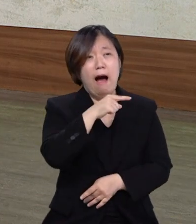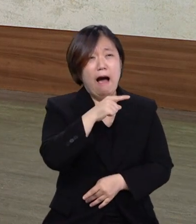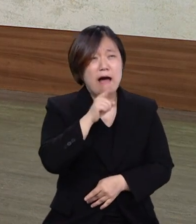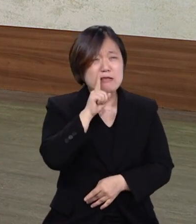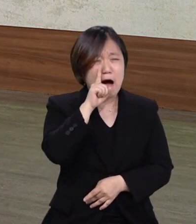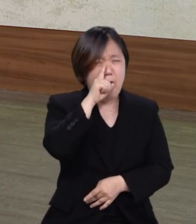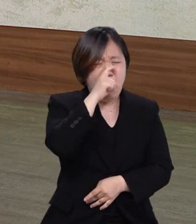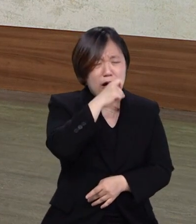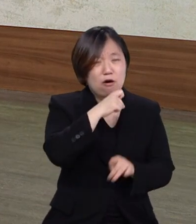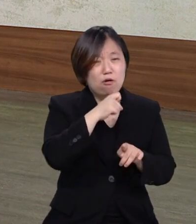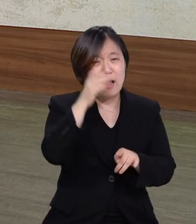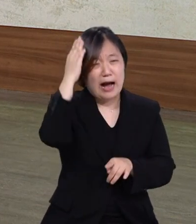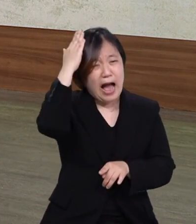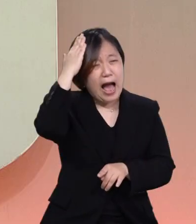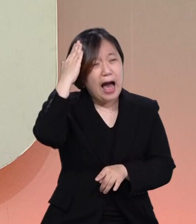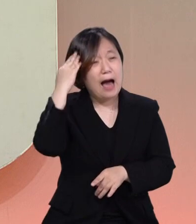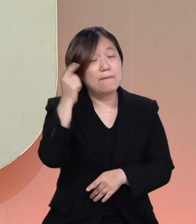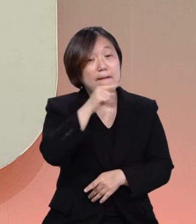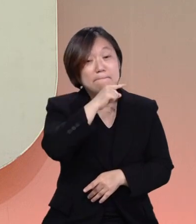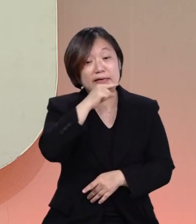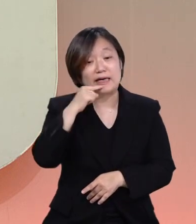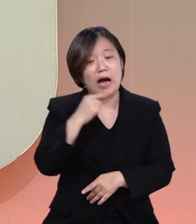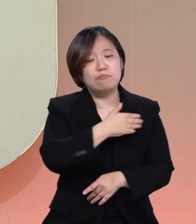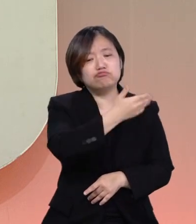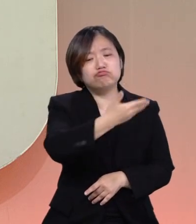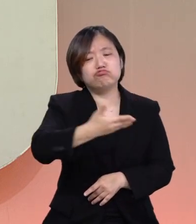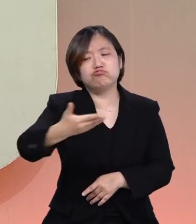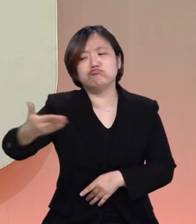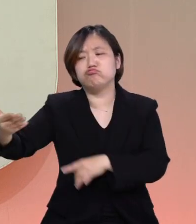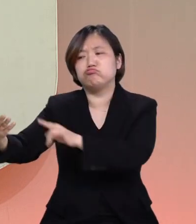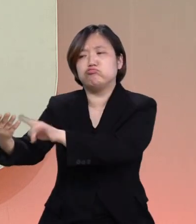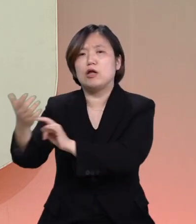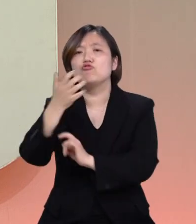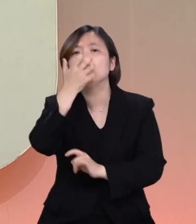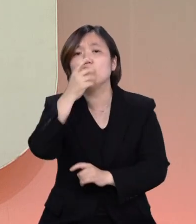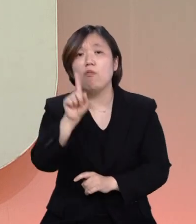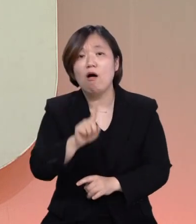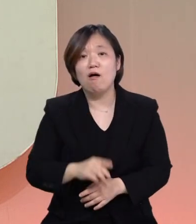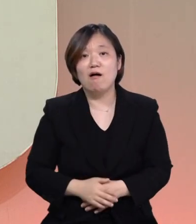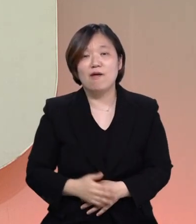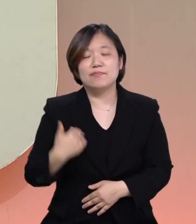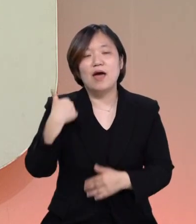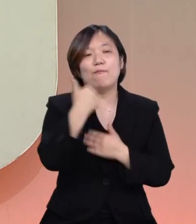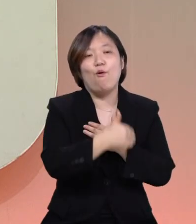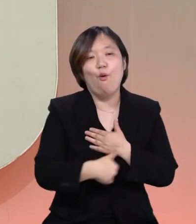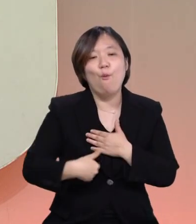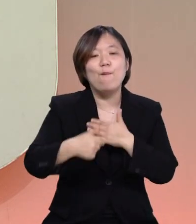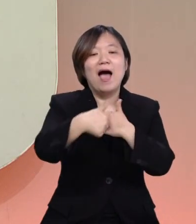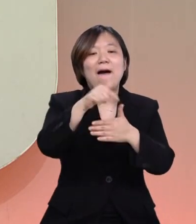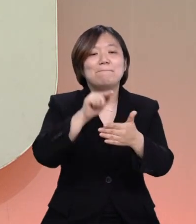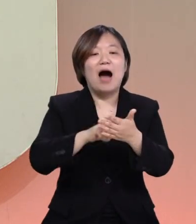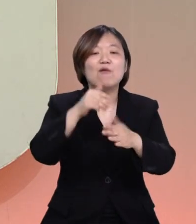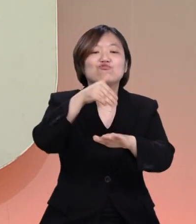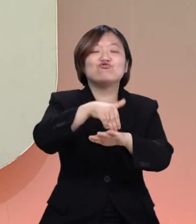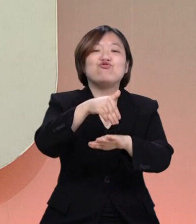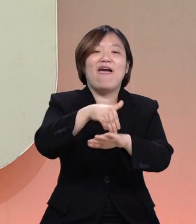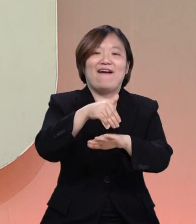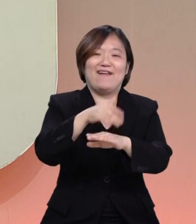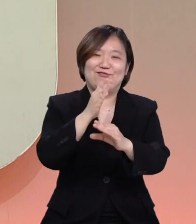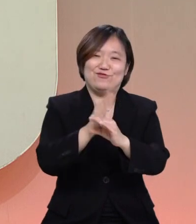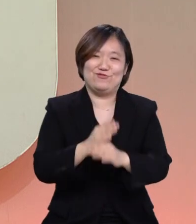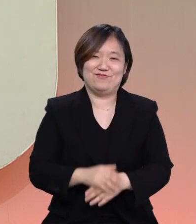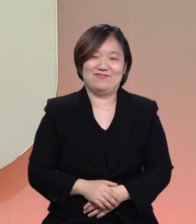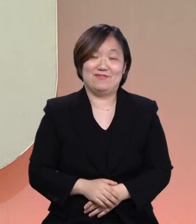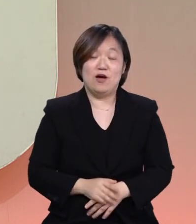쭉쭉 빠져나가는 꿈을 꾸셨대요 이제 그만큼 몸이 정화되고 있다는 증거겠죠 그리고 마지막